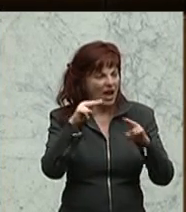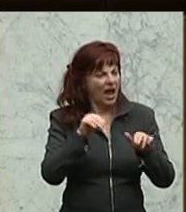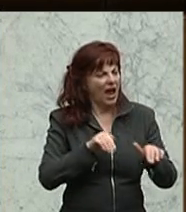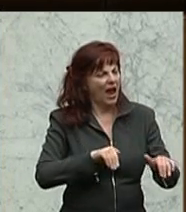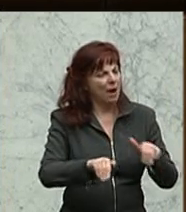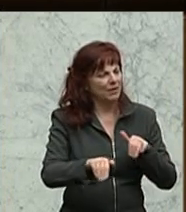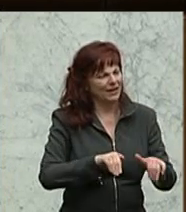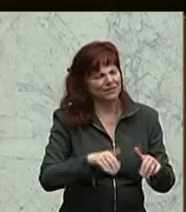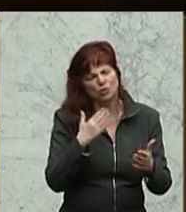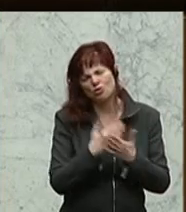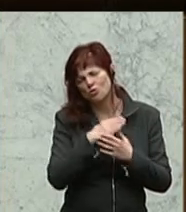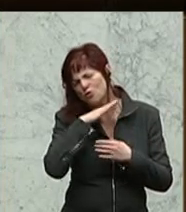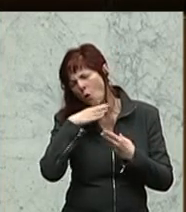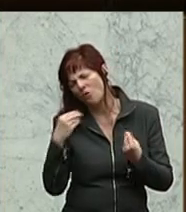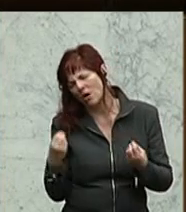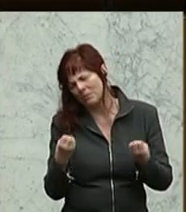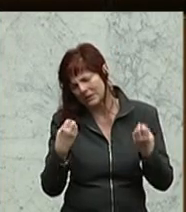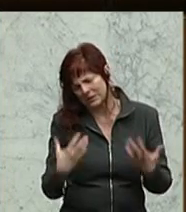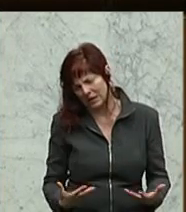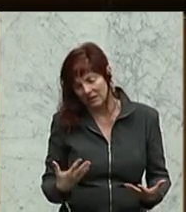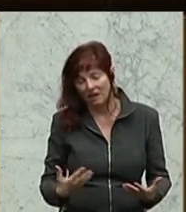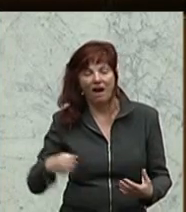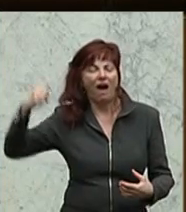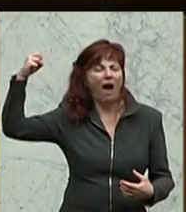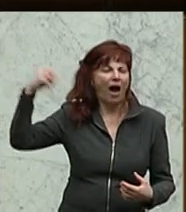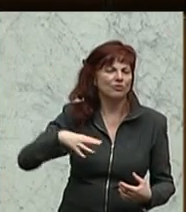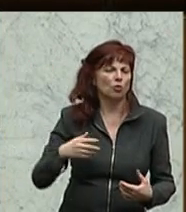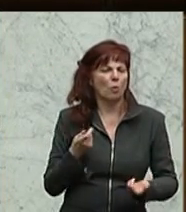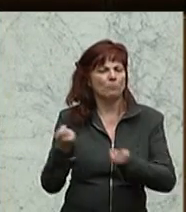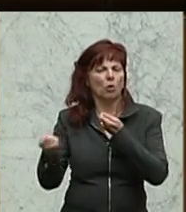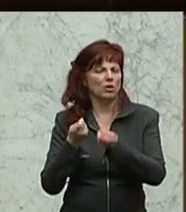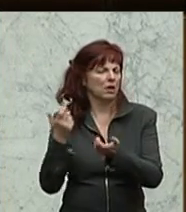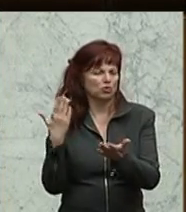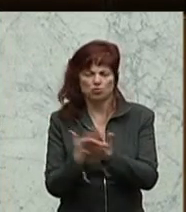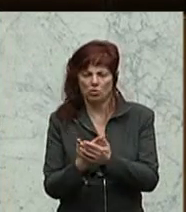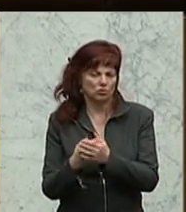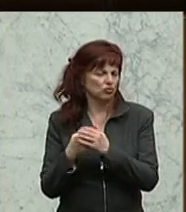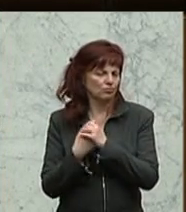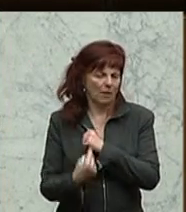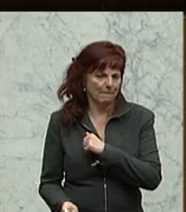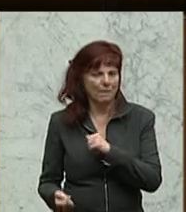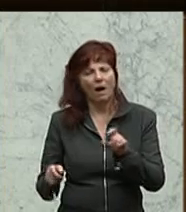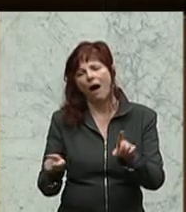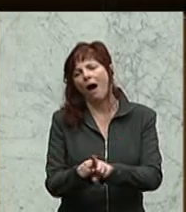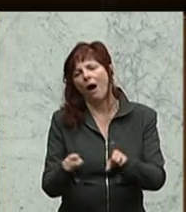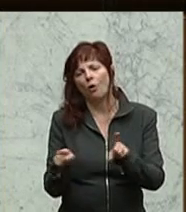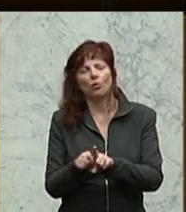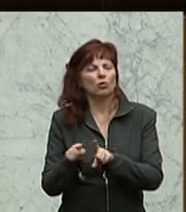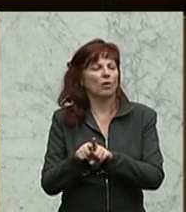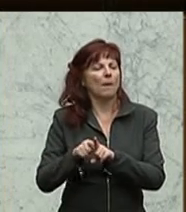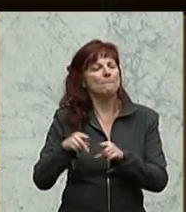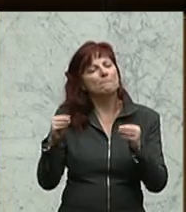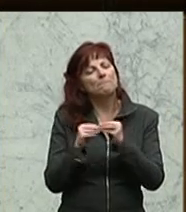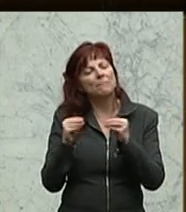in der Atompolitik. Ich denke an das Versagen beim Biodiesel. Wir haben das länger diskutiert. Bei der Schweinehaltung, wo Sie auf den Druck der Tierschützer und auch